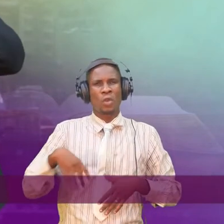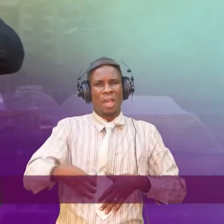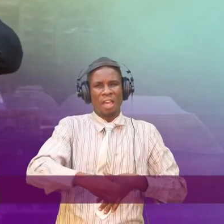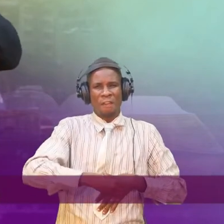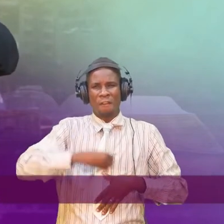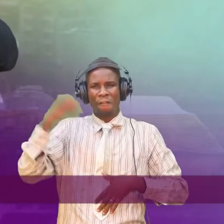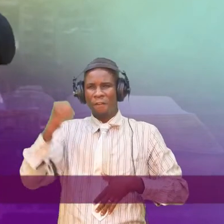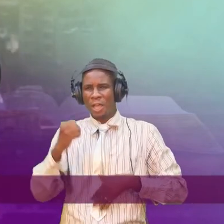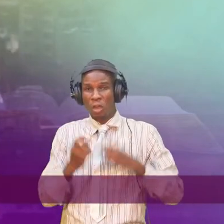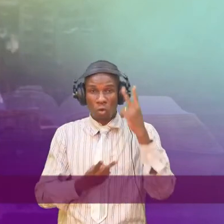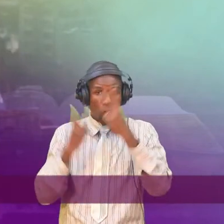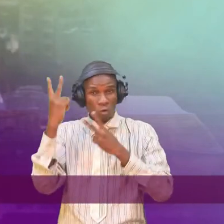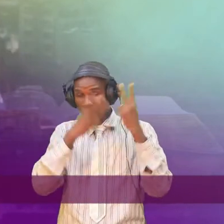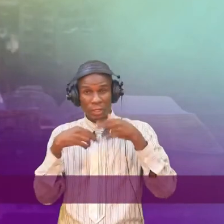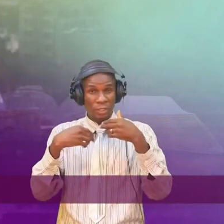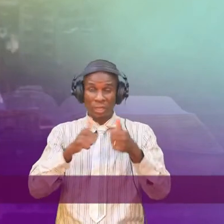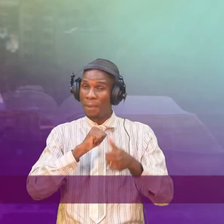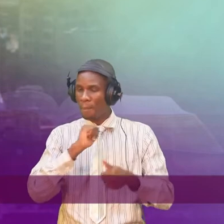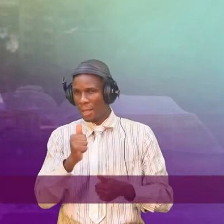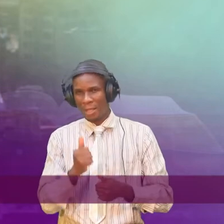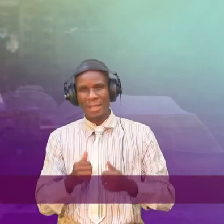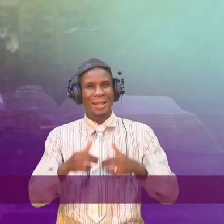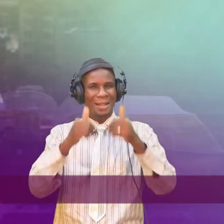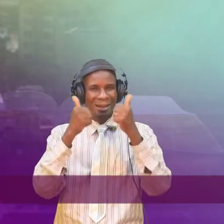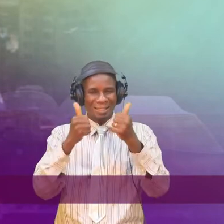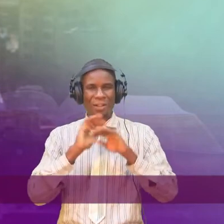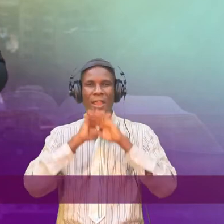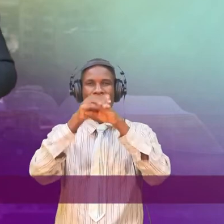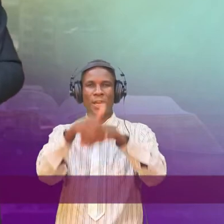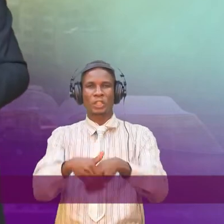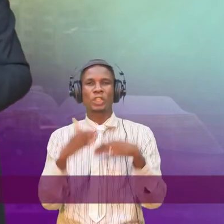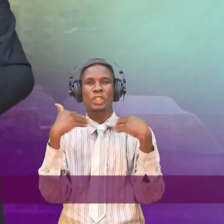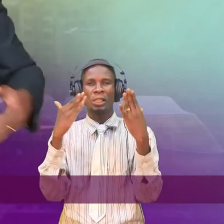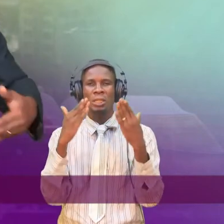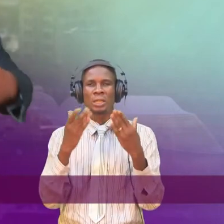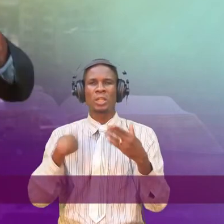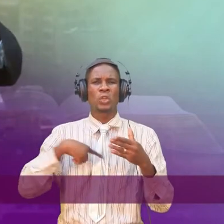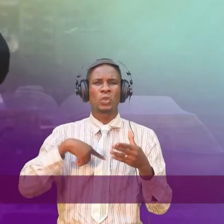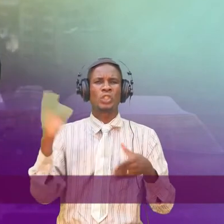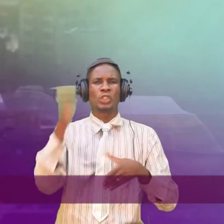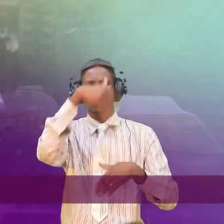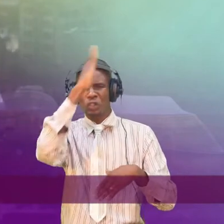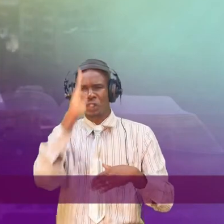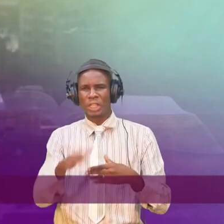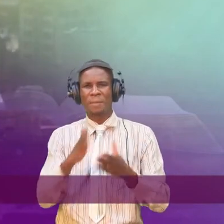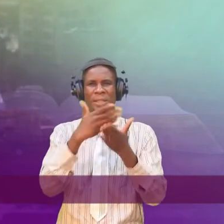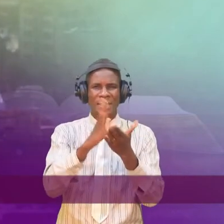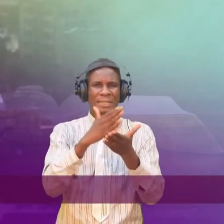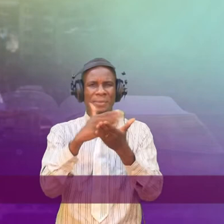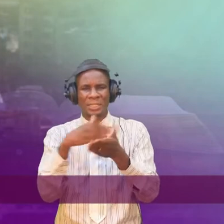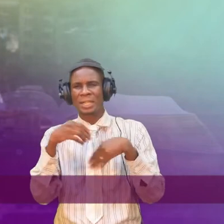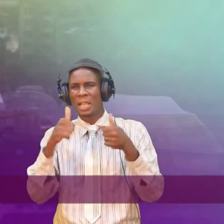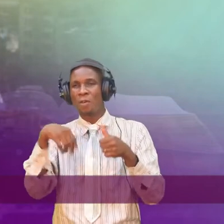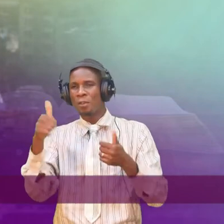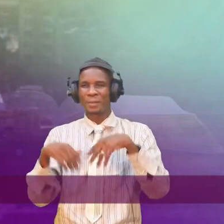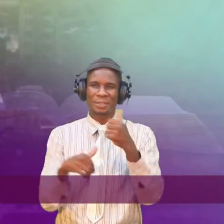kwamba hatuna uwezo na mamlaka ya kujipa wokovu. Wokovu utoka kwa Mungu.